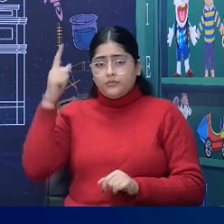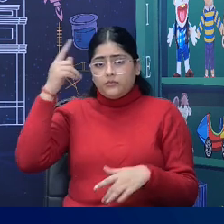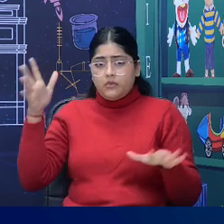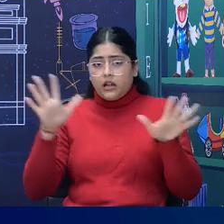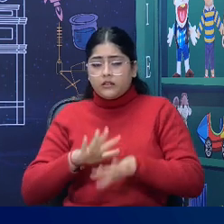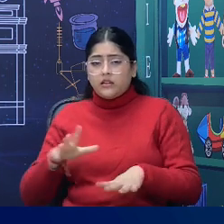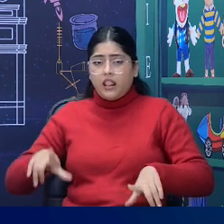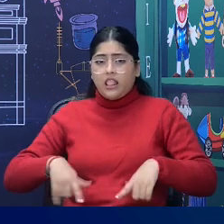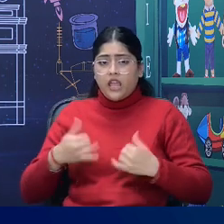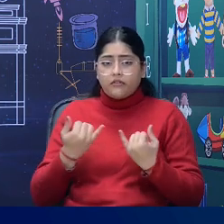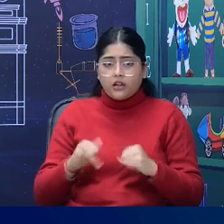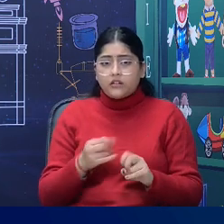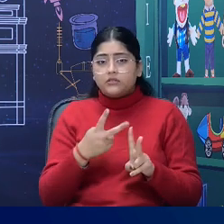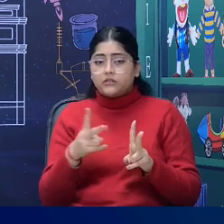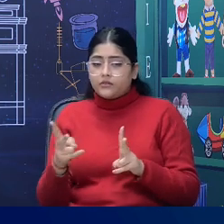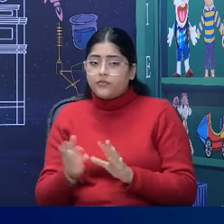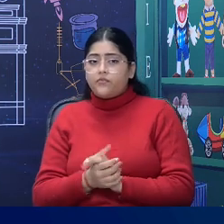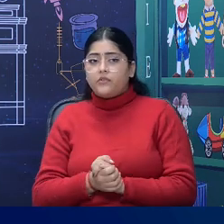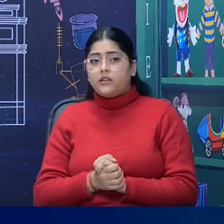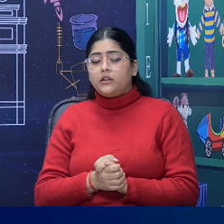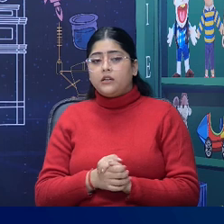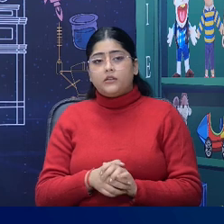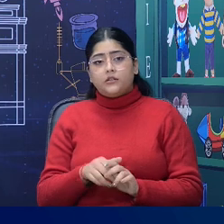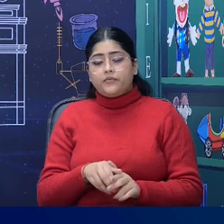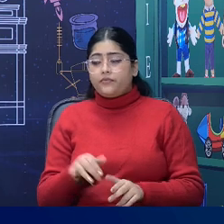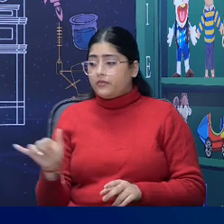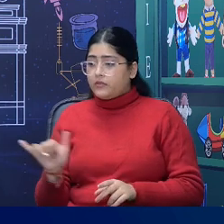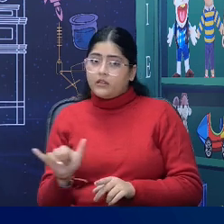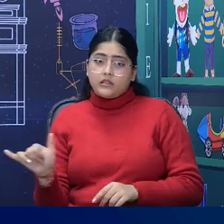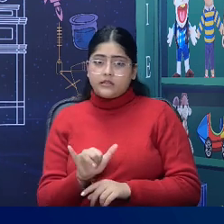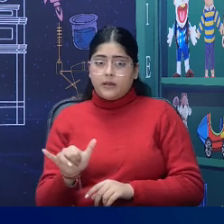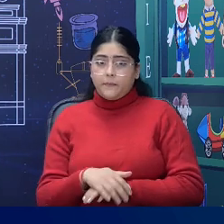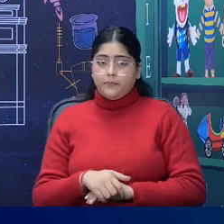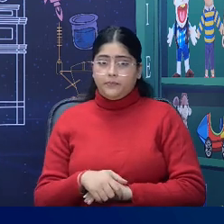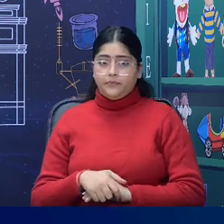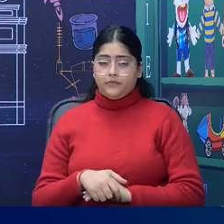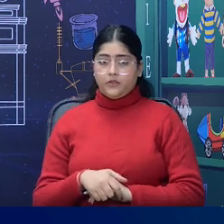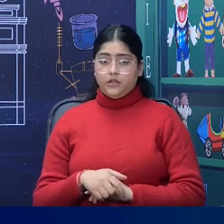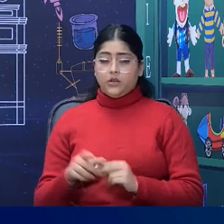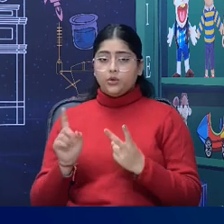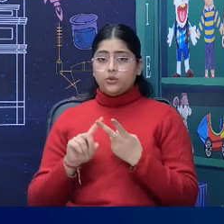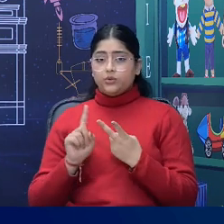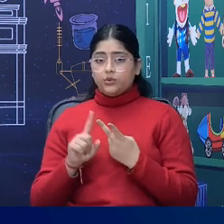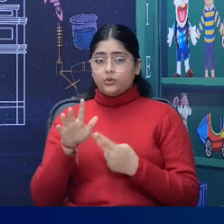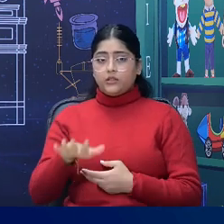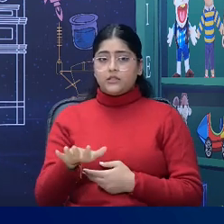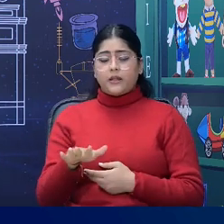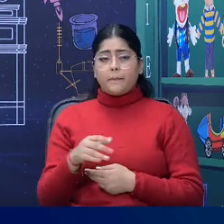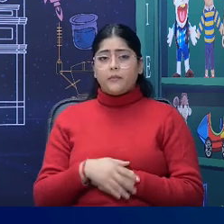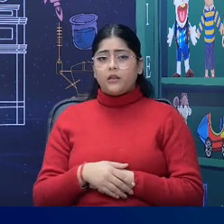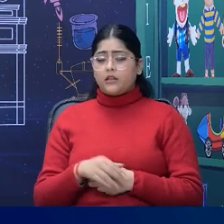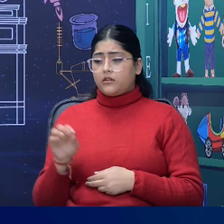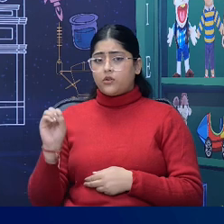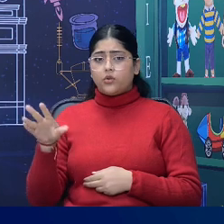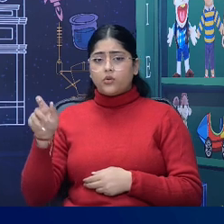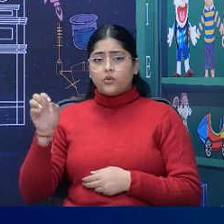बेचने वाले ने भी वो किया और ये जो साधु जी बैठे हैं इन्होंने भी वो किया और दूसरे स्टेप में टॉर्च बेचने वाले ने भी यही कहा कि आप मेरा